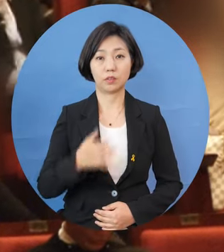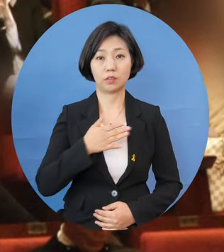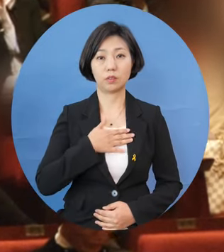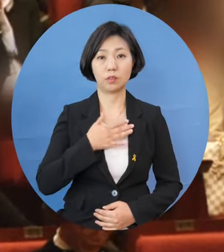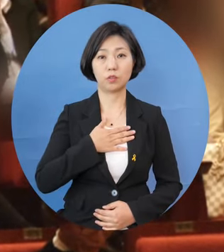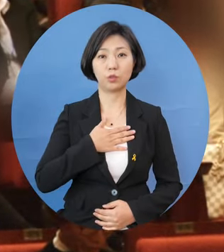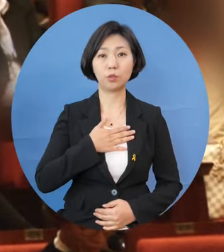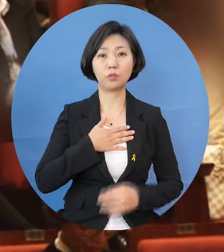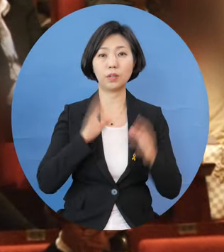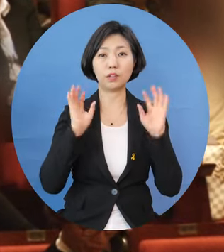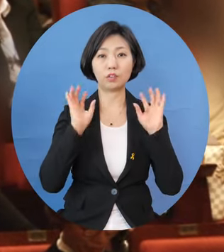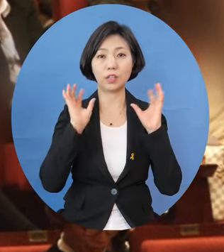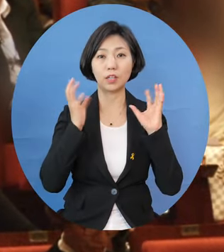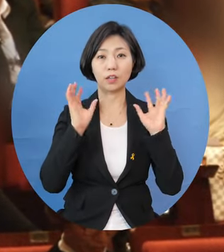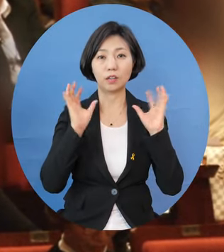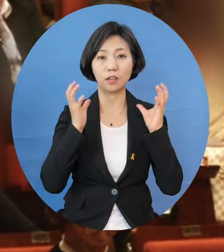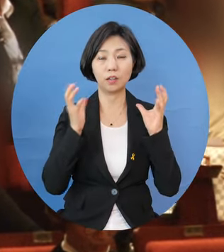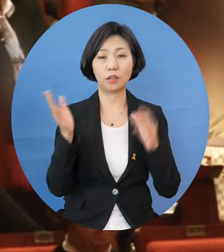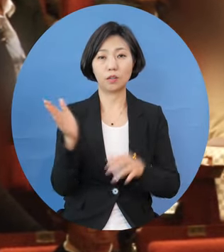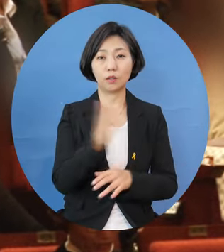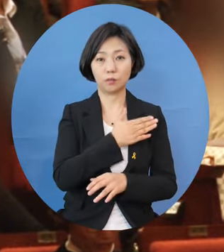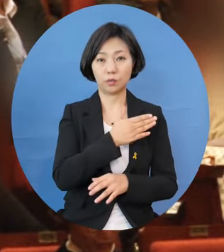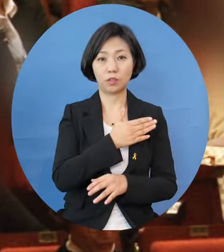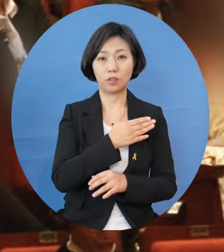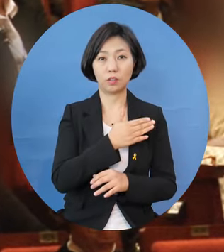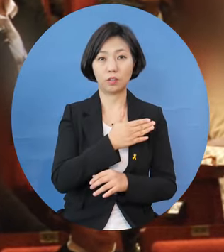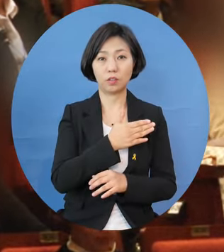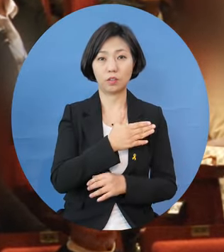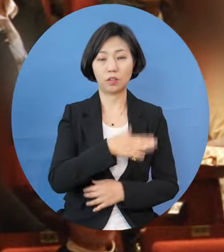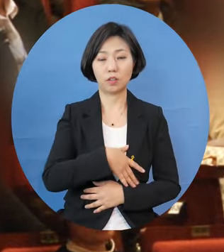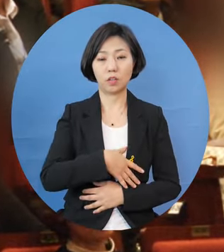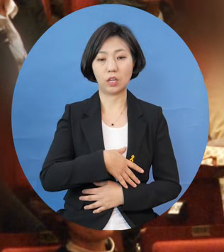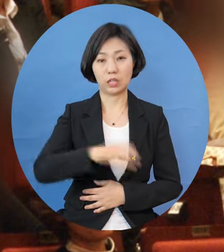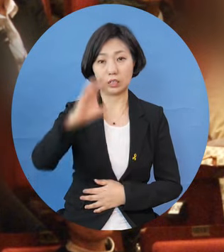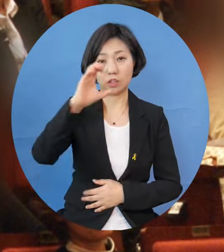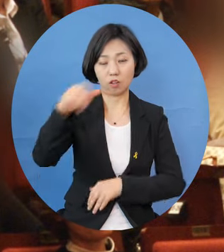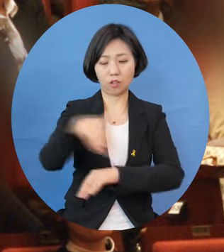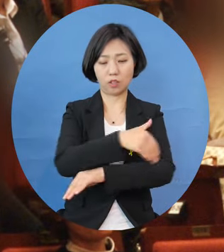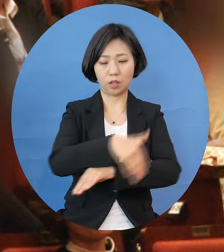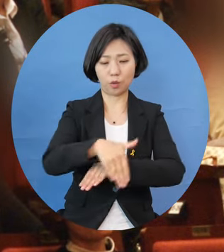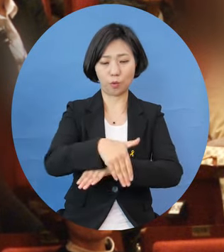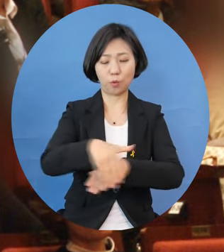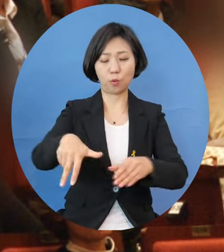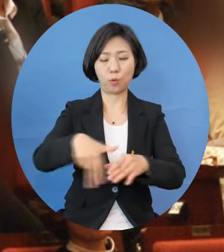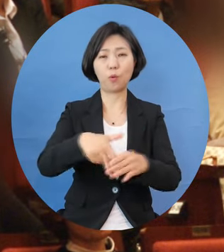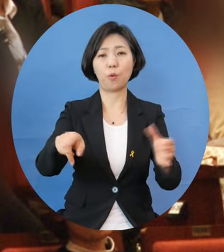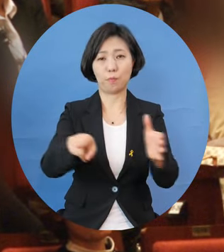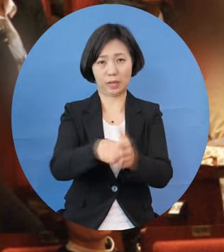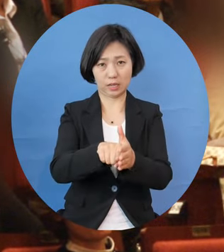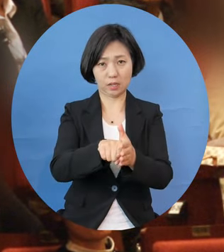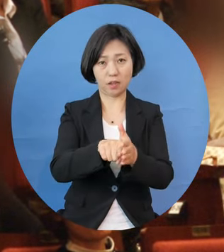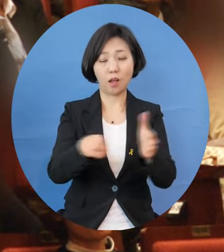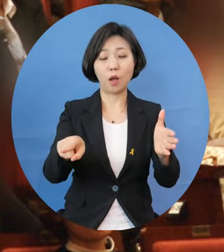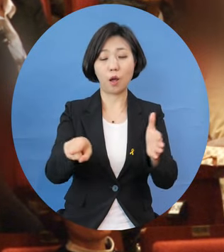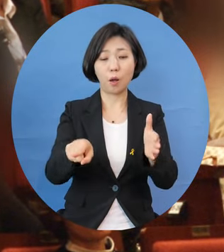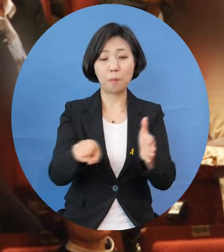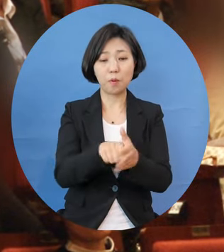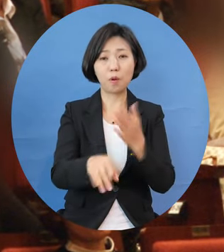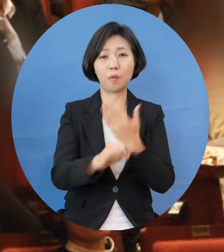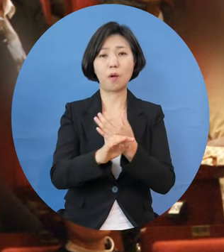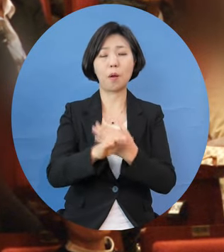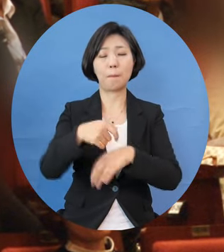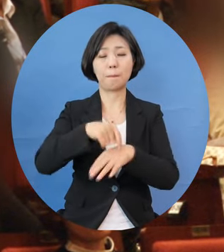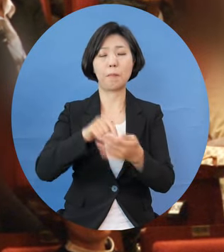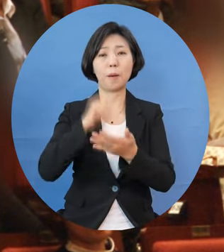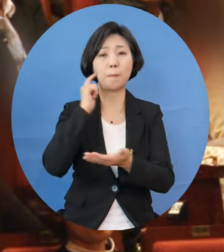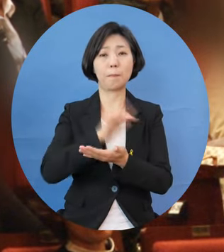저는 어릴 때부터 교회를 다녀라, 성당을 다녀라, 종교를 믿어라, 종교를 믿으면 마음에 평화가 온다라는 말을 많이